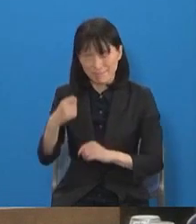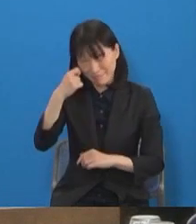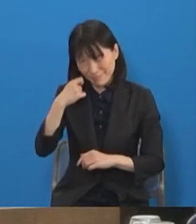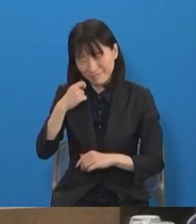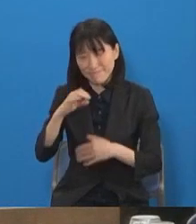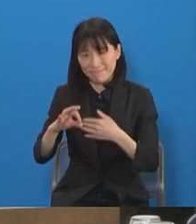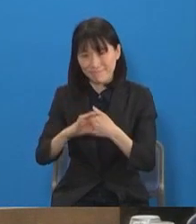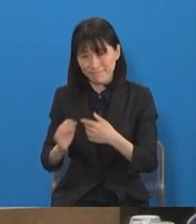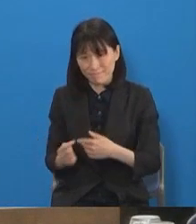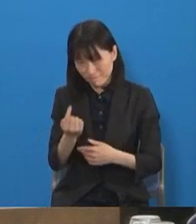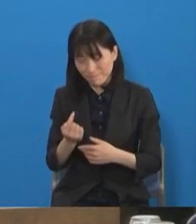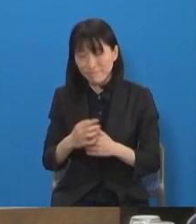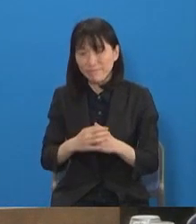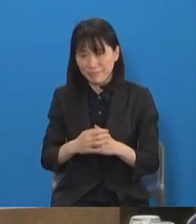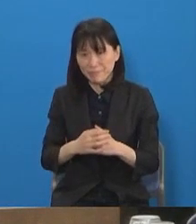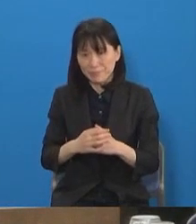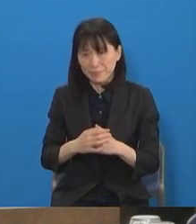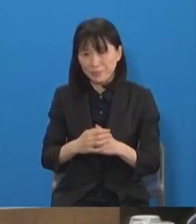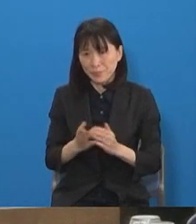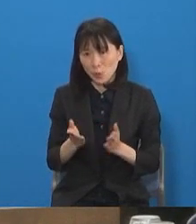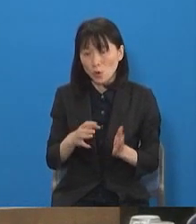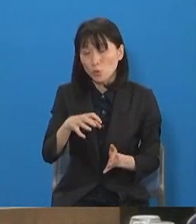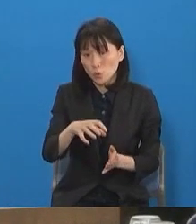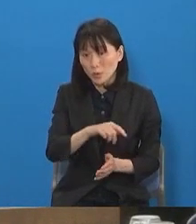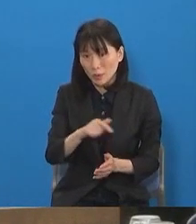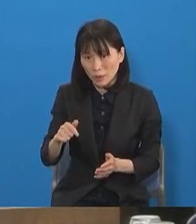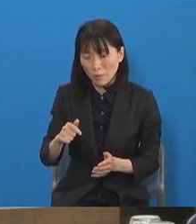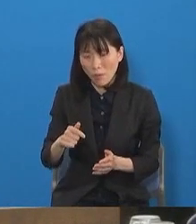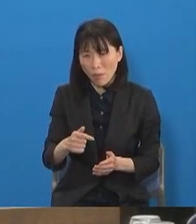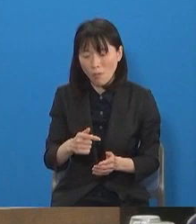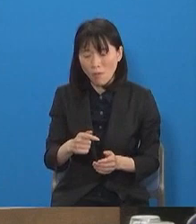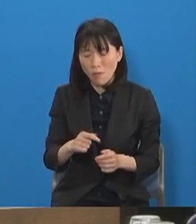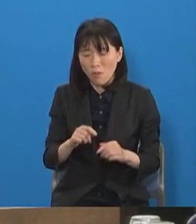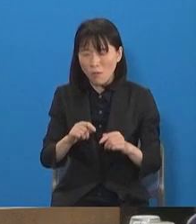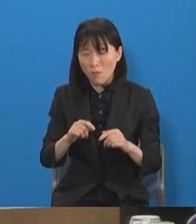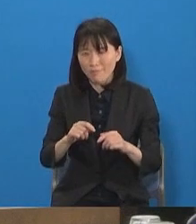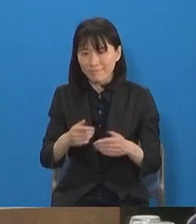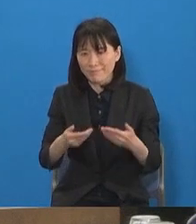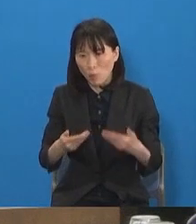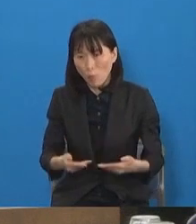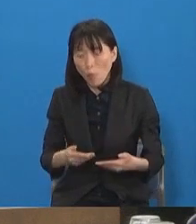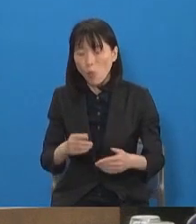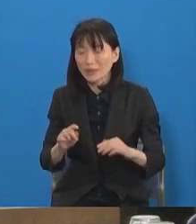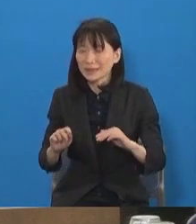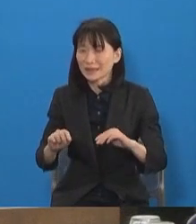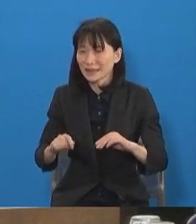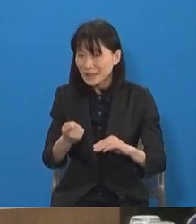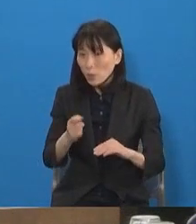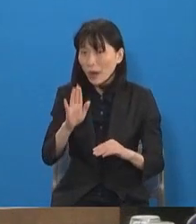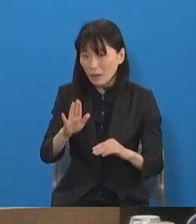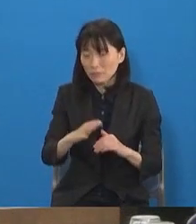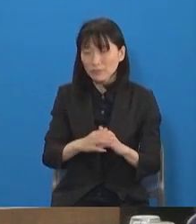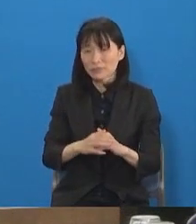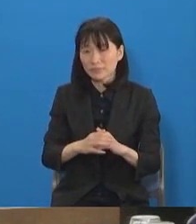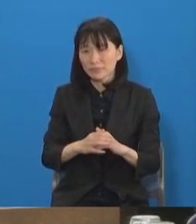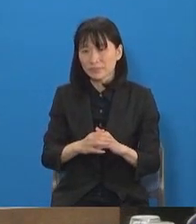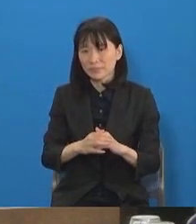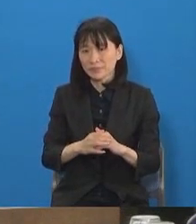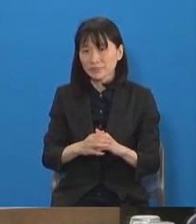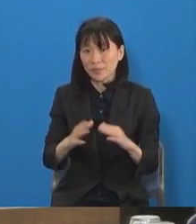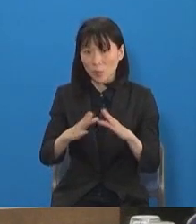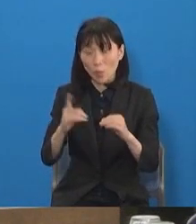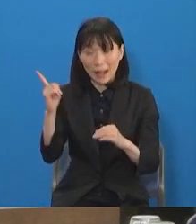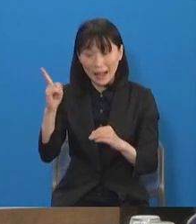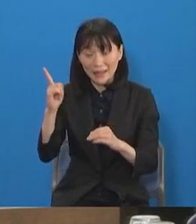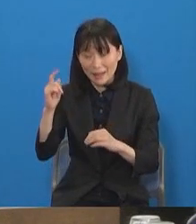案が発生するなど、保育所等における重大事故が繰り返し発生する中、国会で可決・